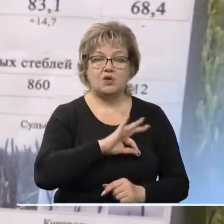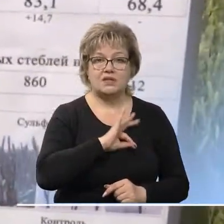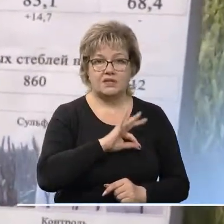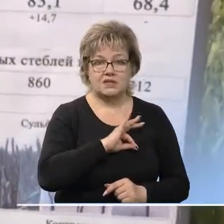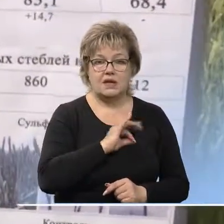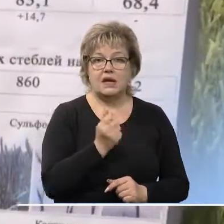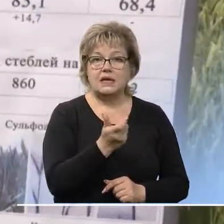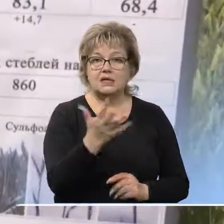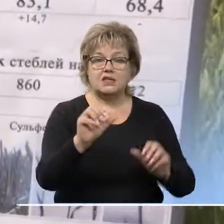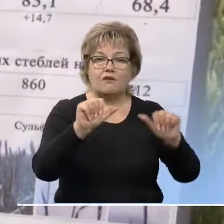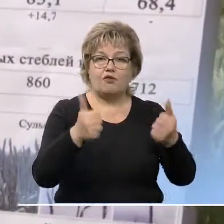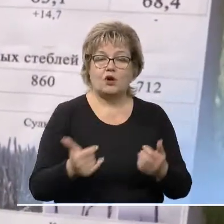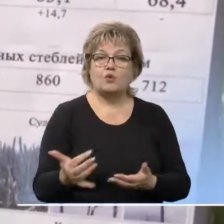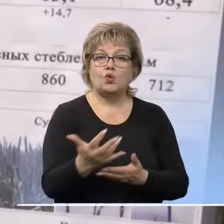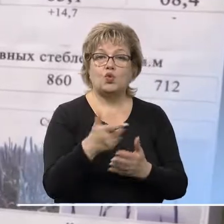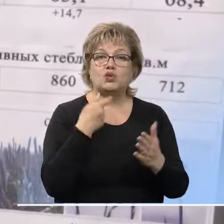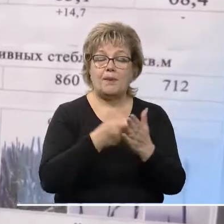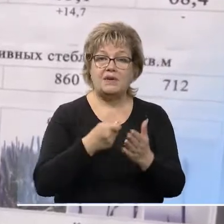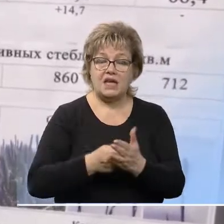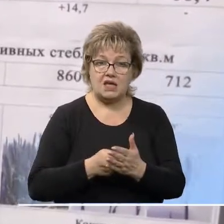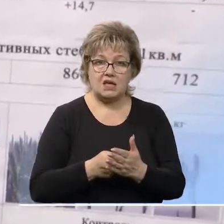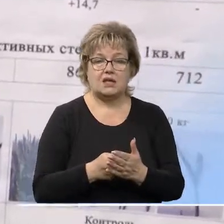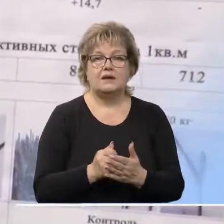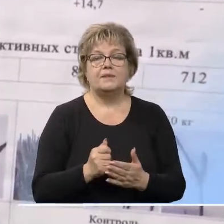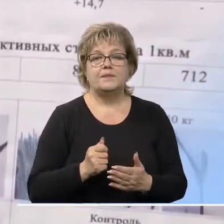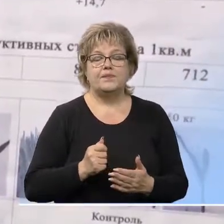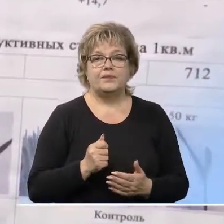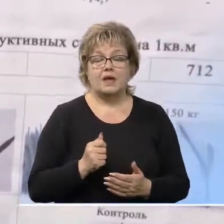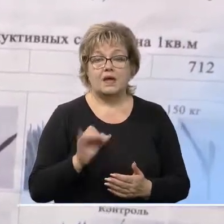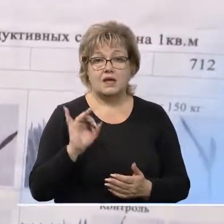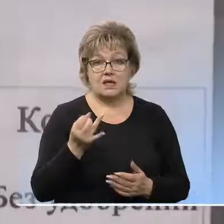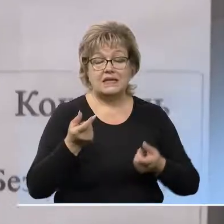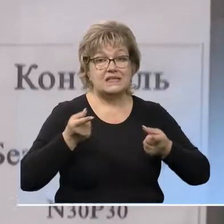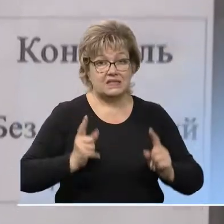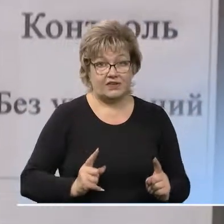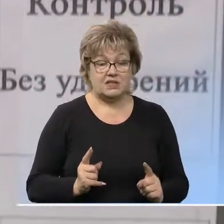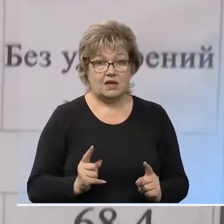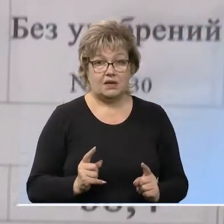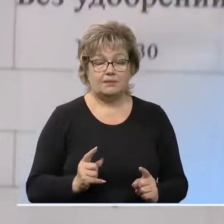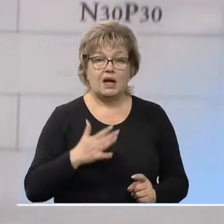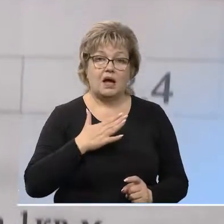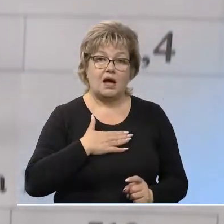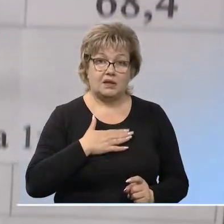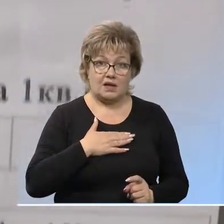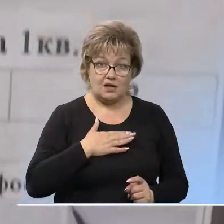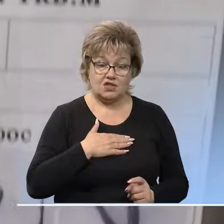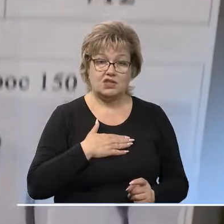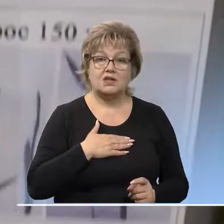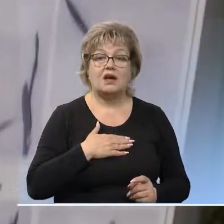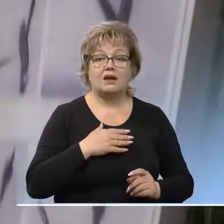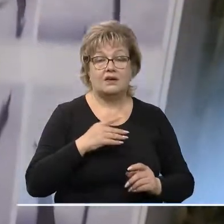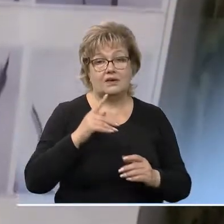использовался несколько форм удобрений: аммофос, диаммофос, касульфоаммофос. И действительно, наша